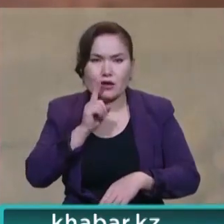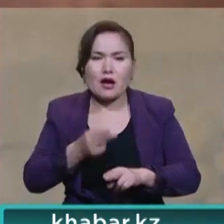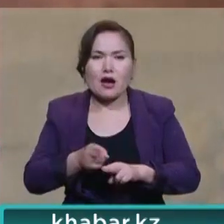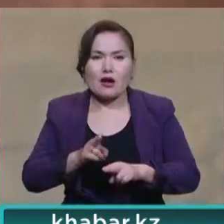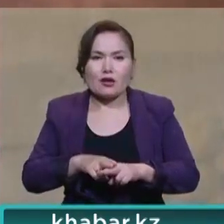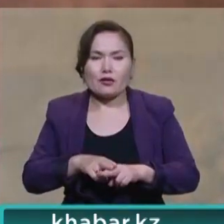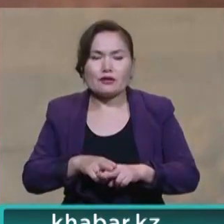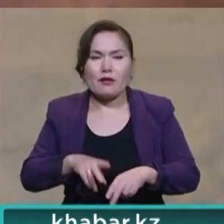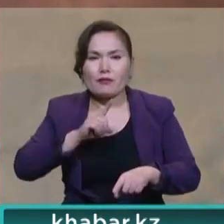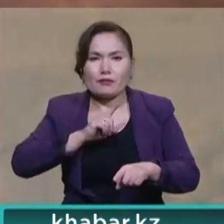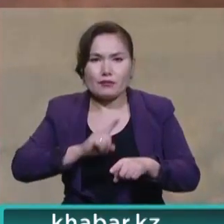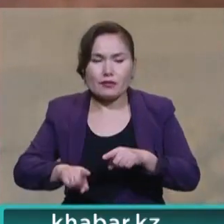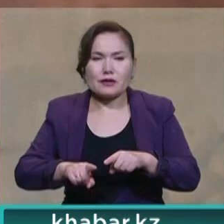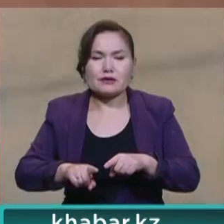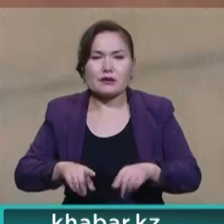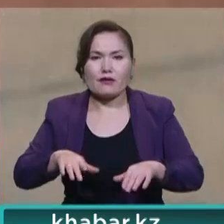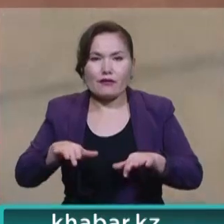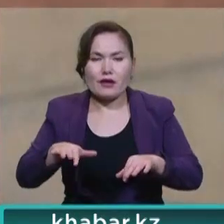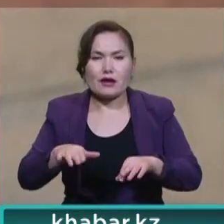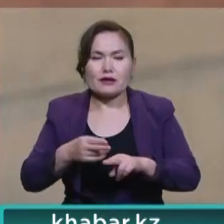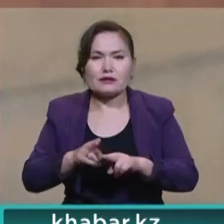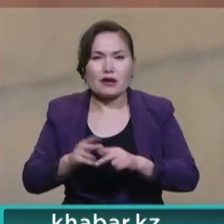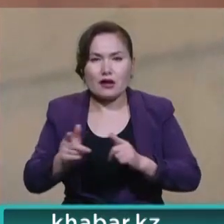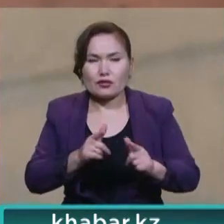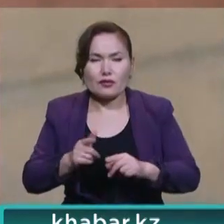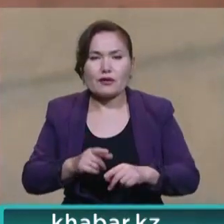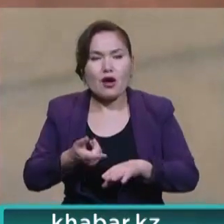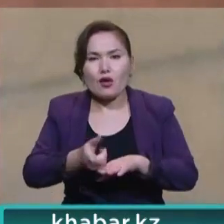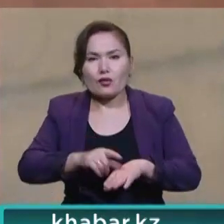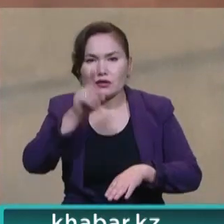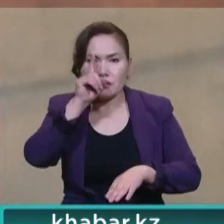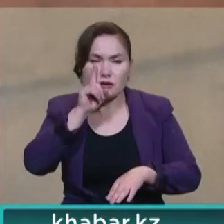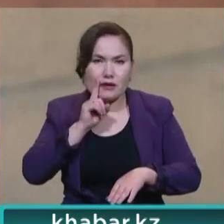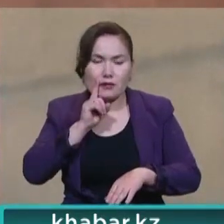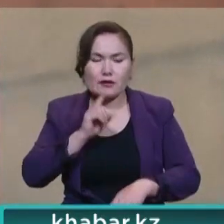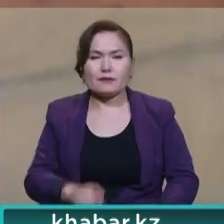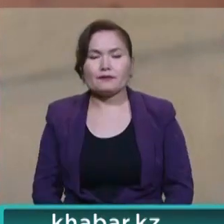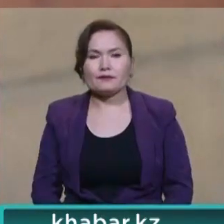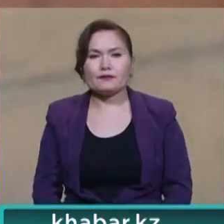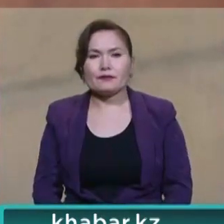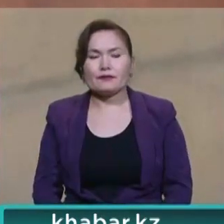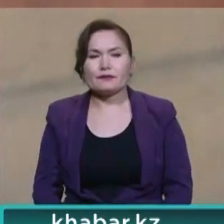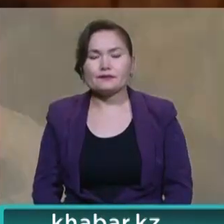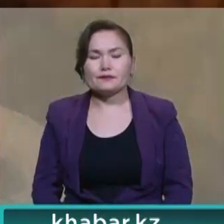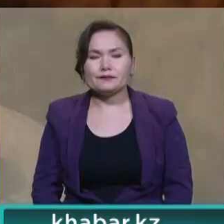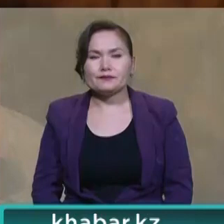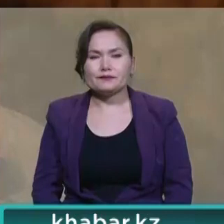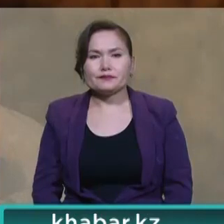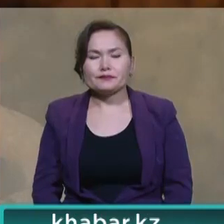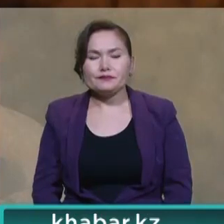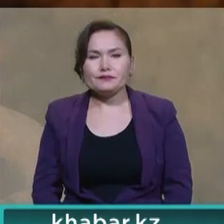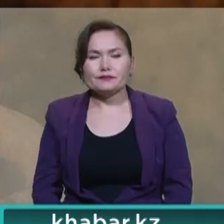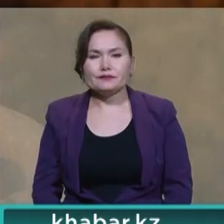пісетін, мына тез піседі, езілмейді, өнімге дәмді. Әр адам өзінің қимылдауына байланысты.